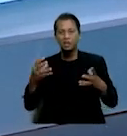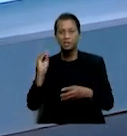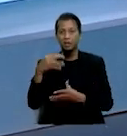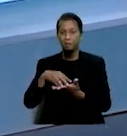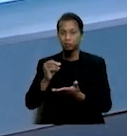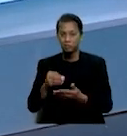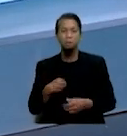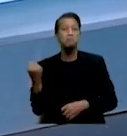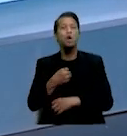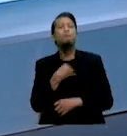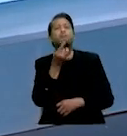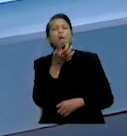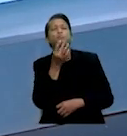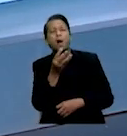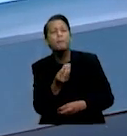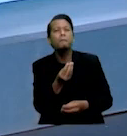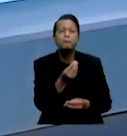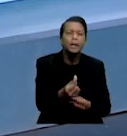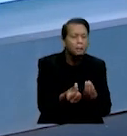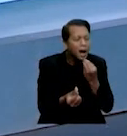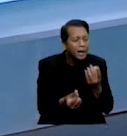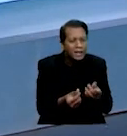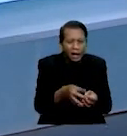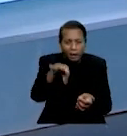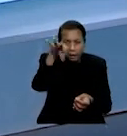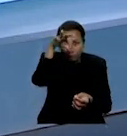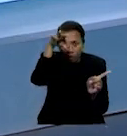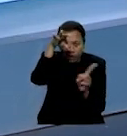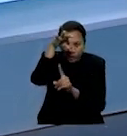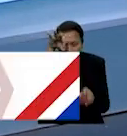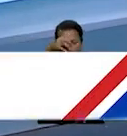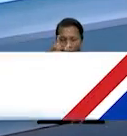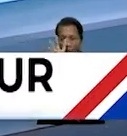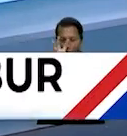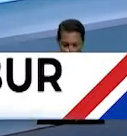berpura-pura membeli makanan ringan, lalu menghipnotis korban.